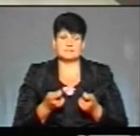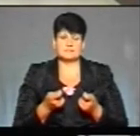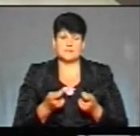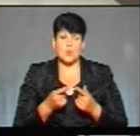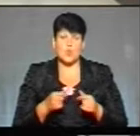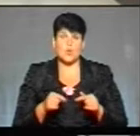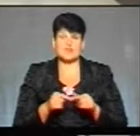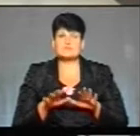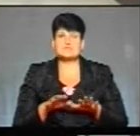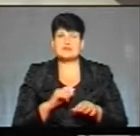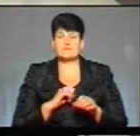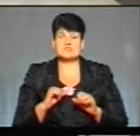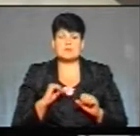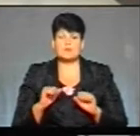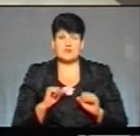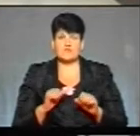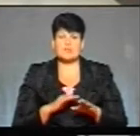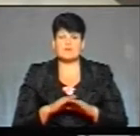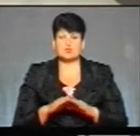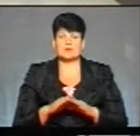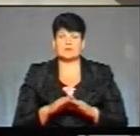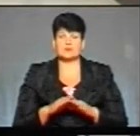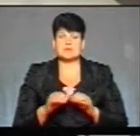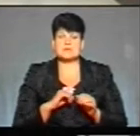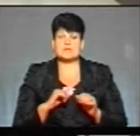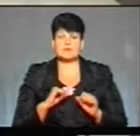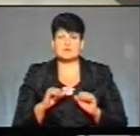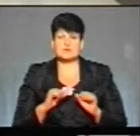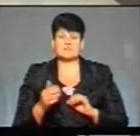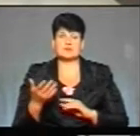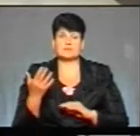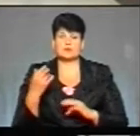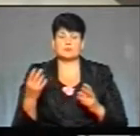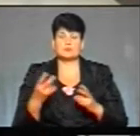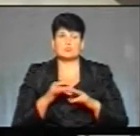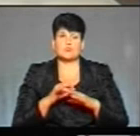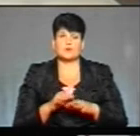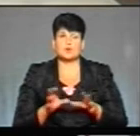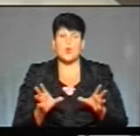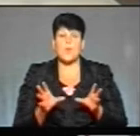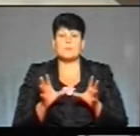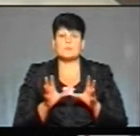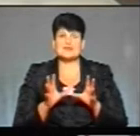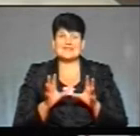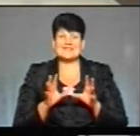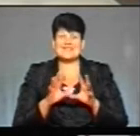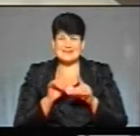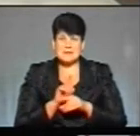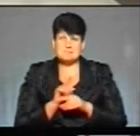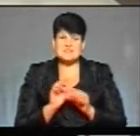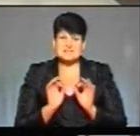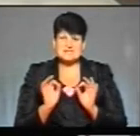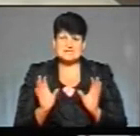органів місцевого самоврядування, органів виконавчої влади, де, в принципі, вже давним-давно потрібно проводити якісь оптимізації, відповідні прийняття рішень щодо тих чи інших